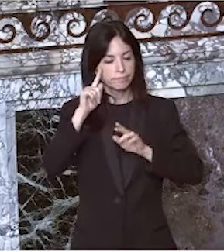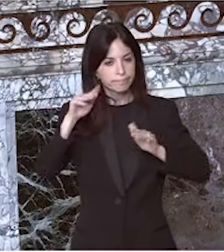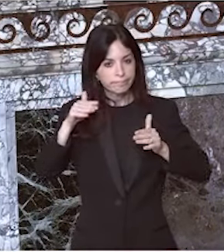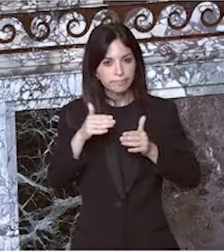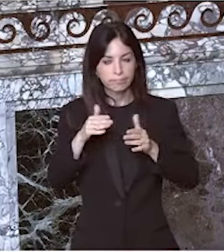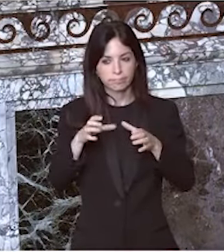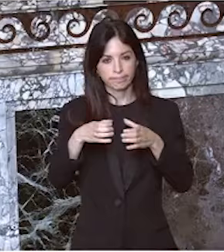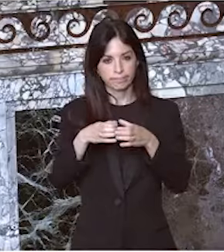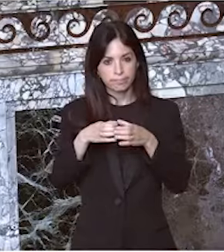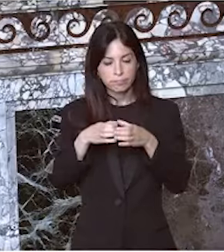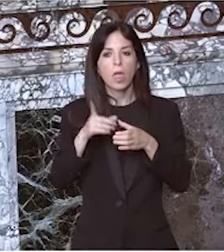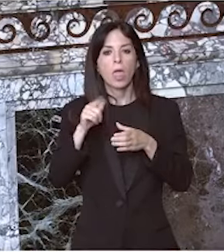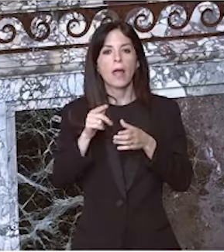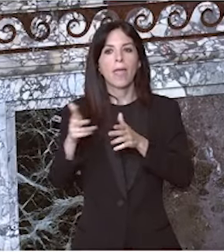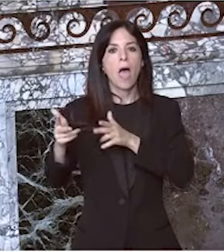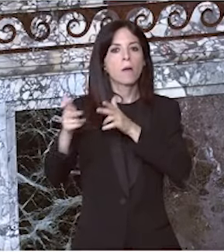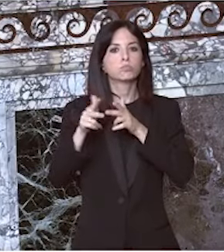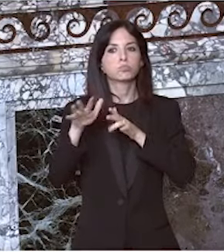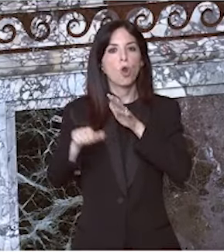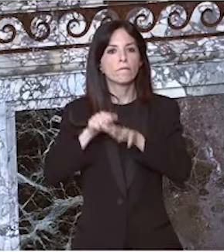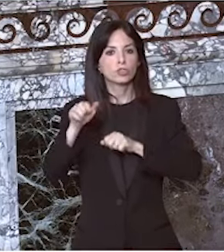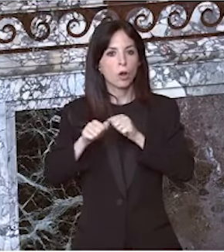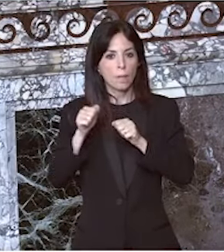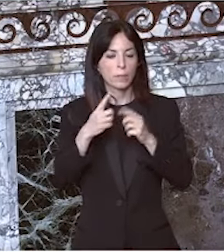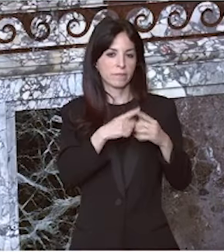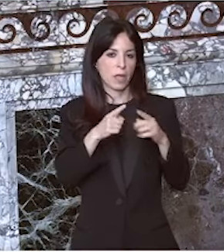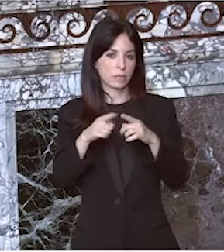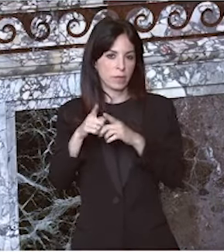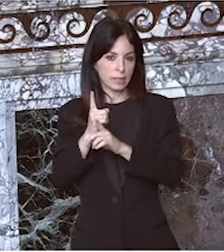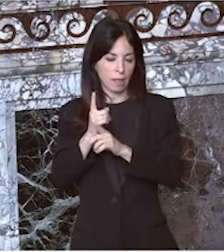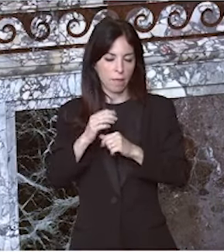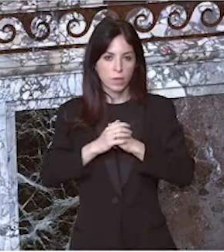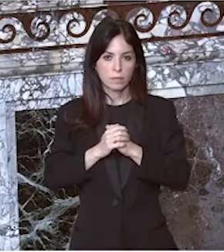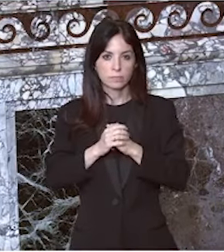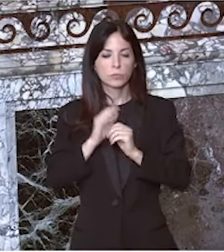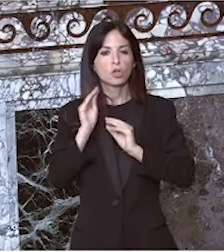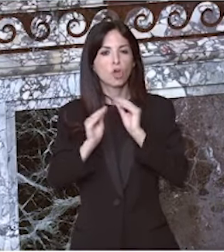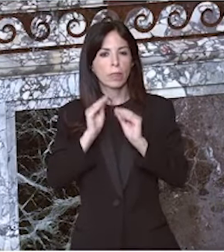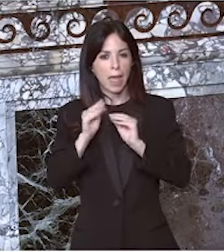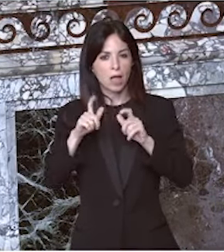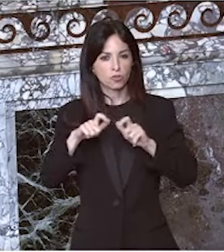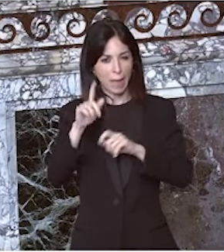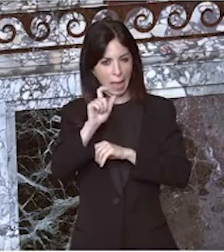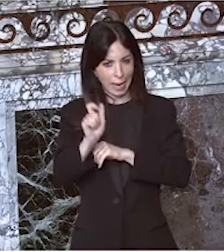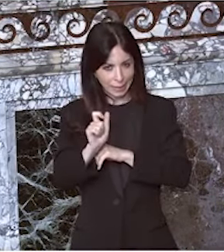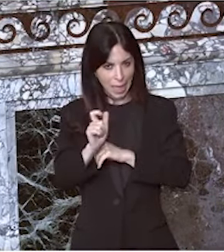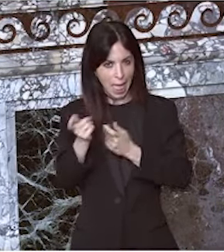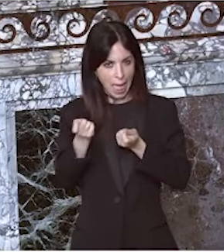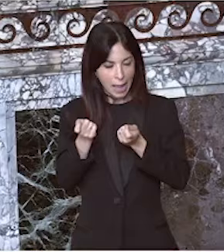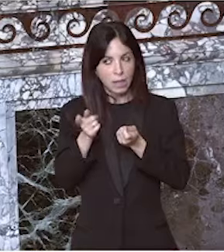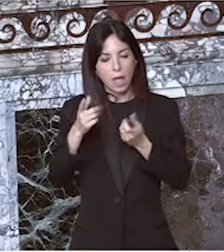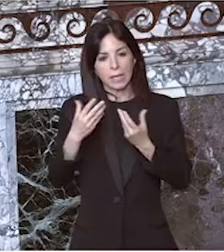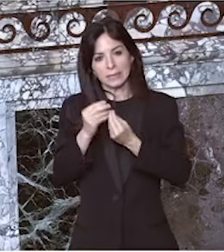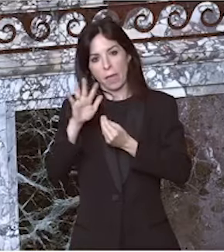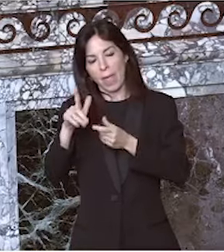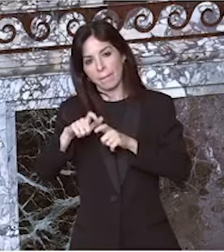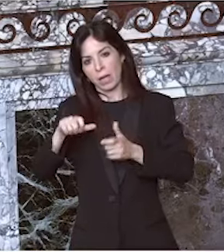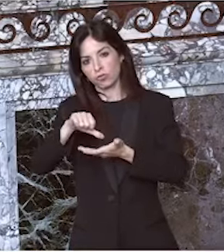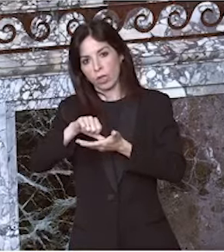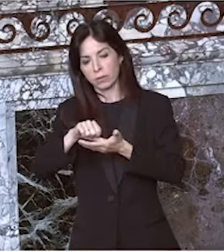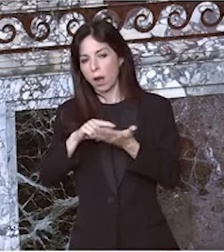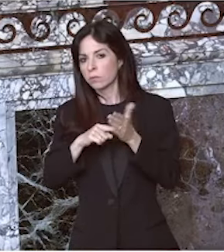le fonti di approvvigionamento. I sondaggi condotti dalla Banca d'Italia con altre banche centrali mostrano